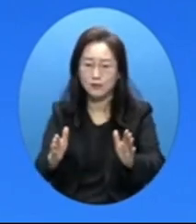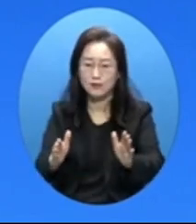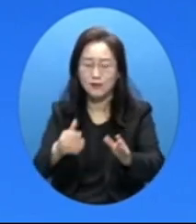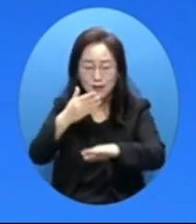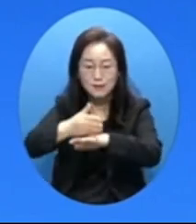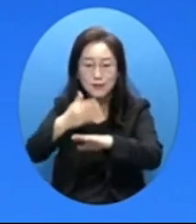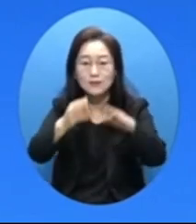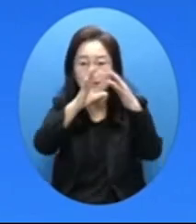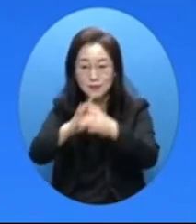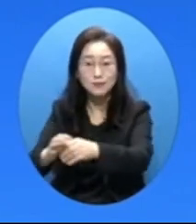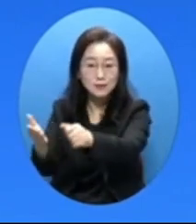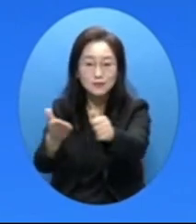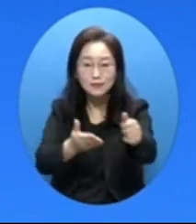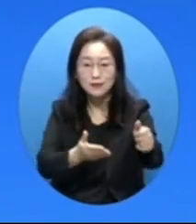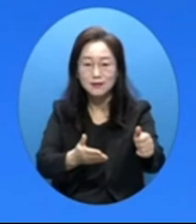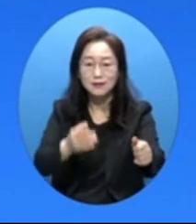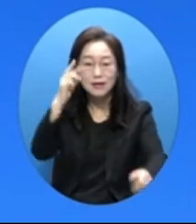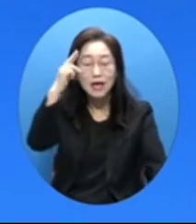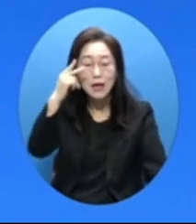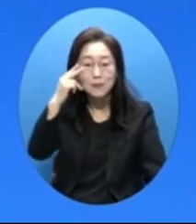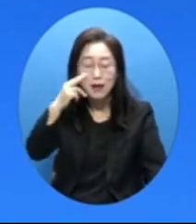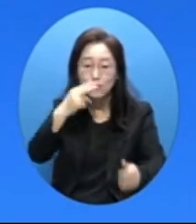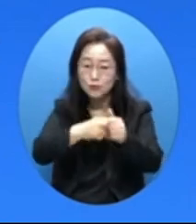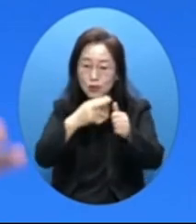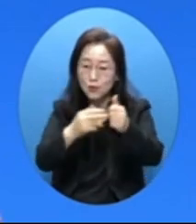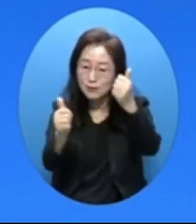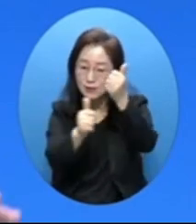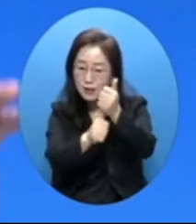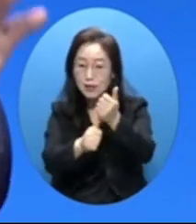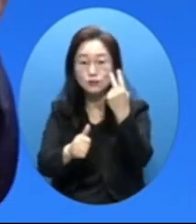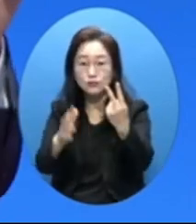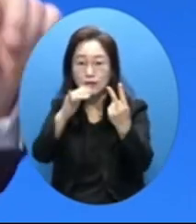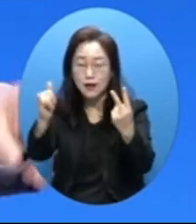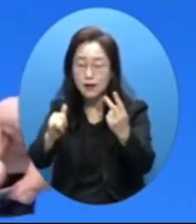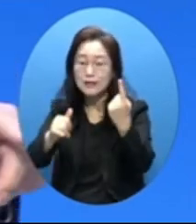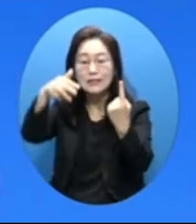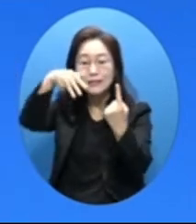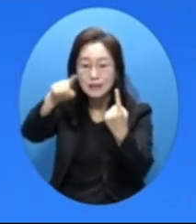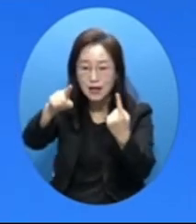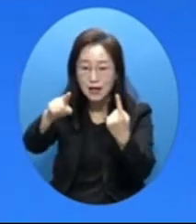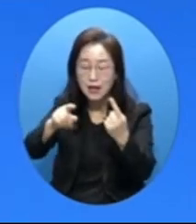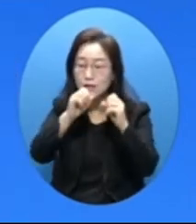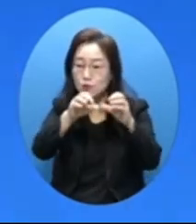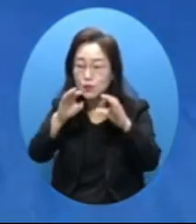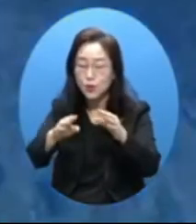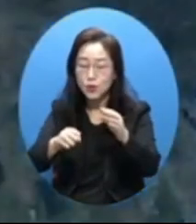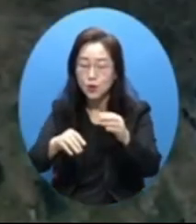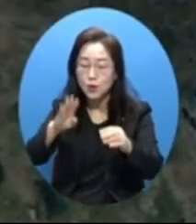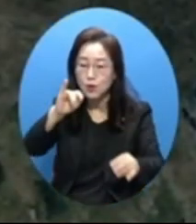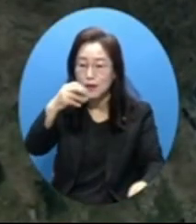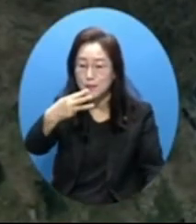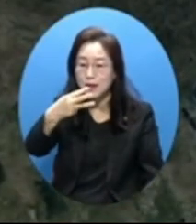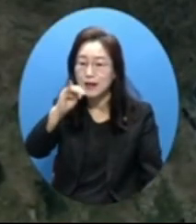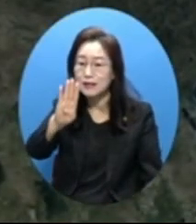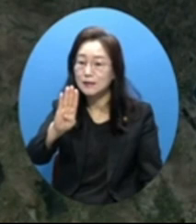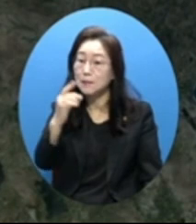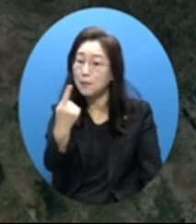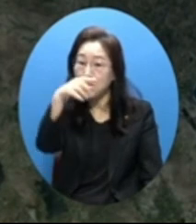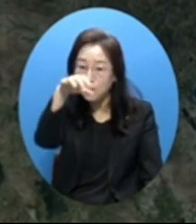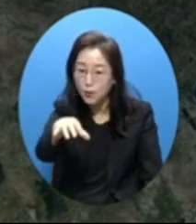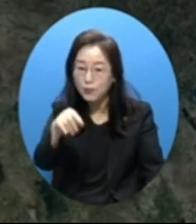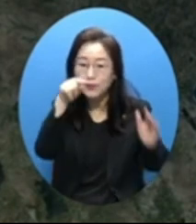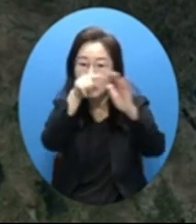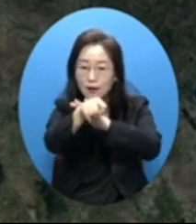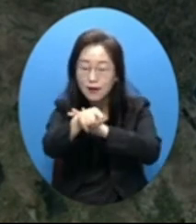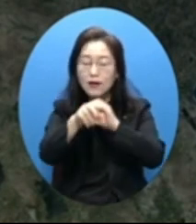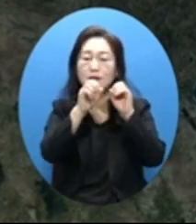바랍니다 바울과 신라가 제2차 선교회 때 빌립보에 갔을 때 일어났던 일입니다 빌립보에 가서 복음을 전할